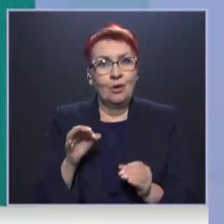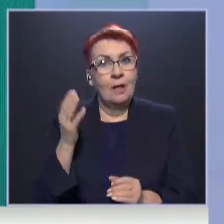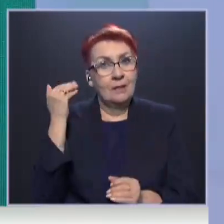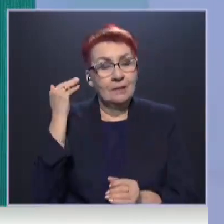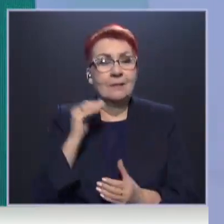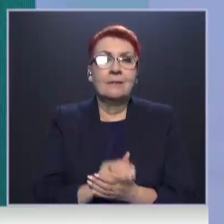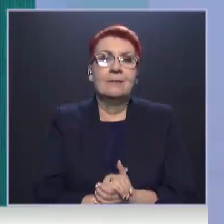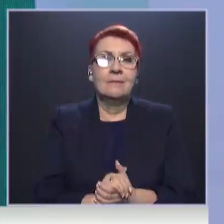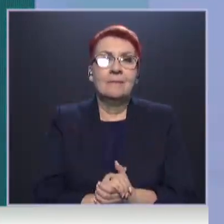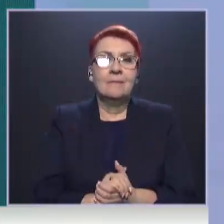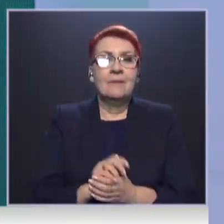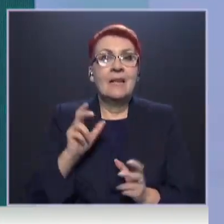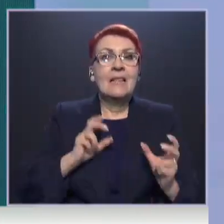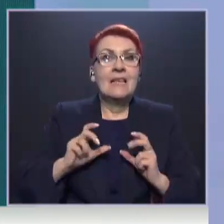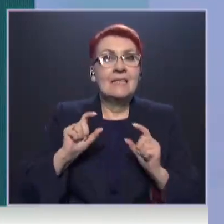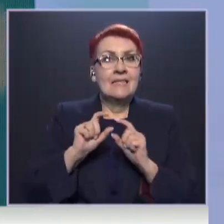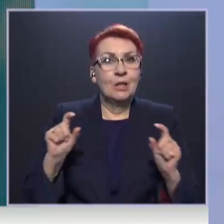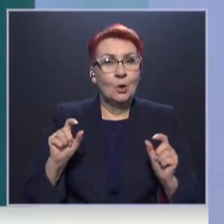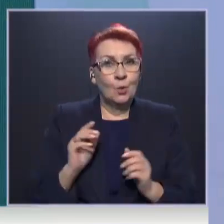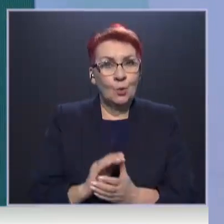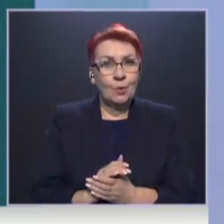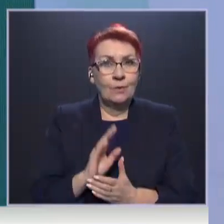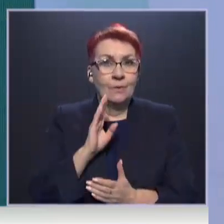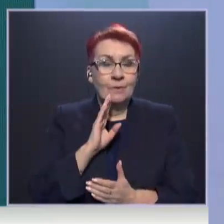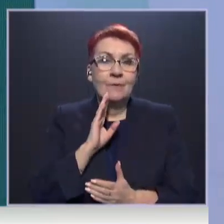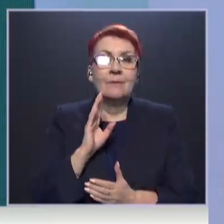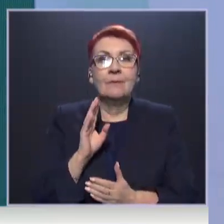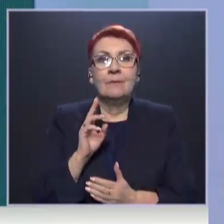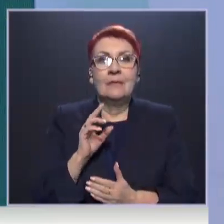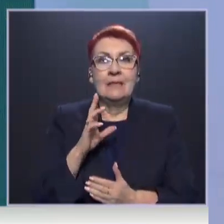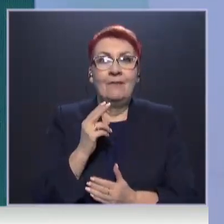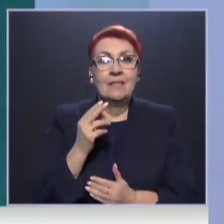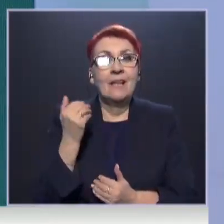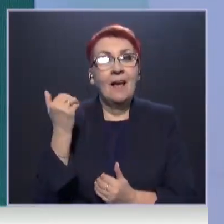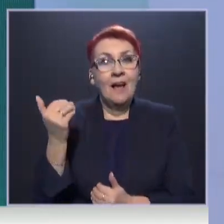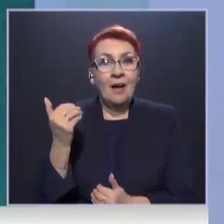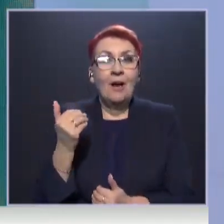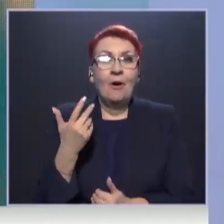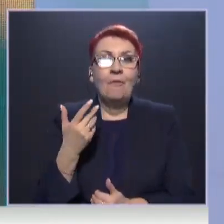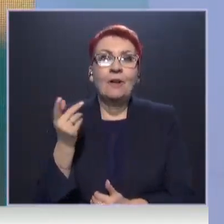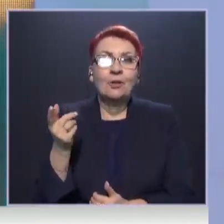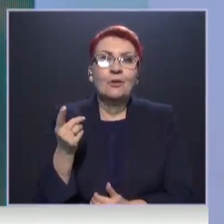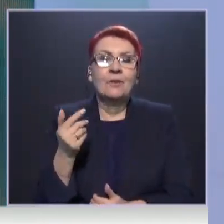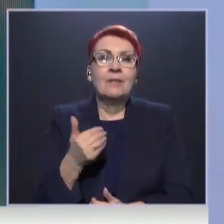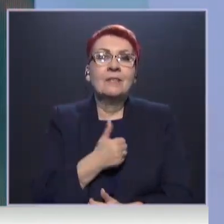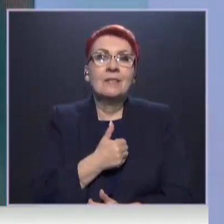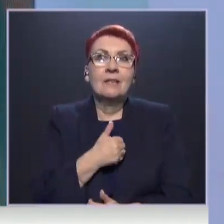самое главное – это строй твоей души, это устремленность твоего сердца к Создателю,